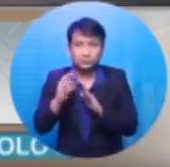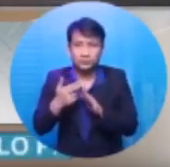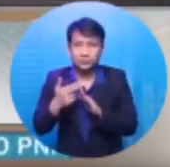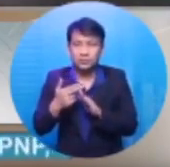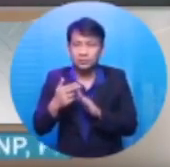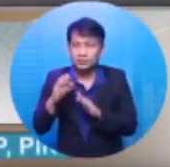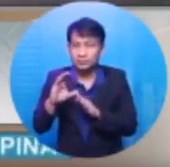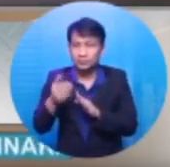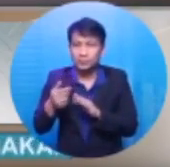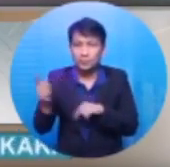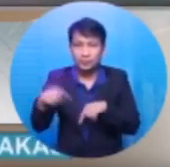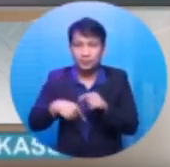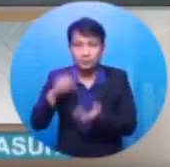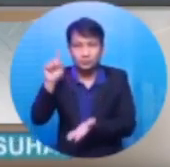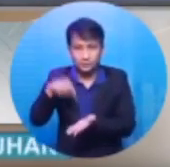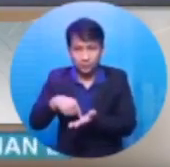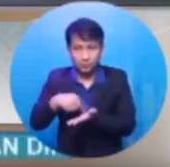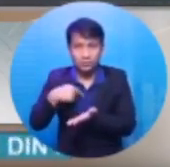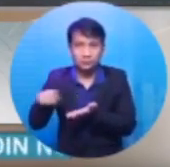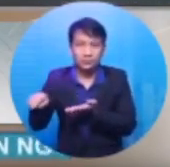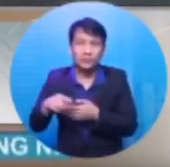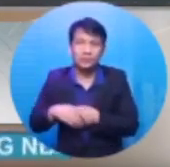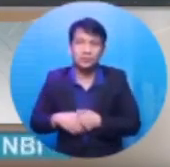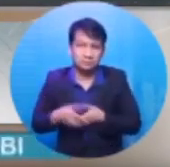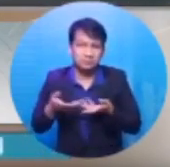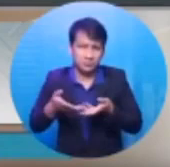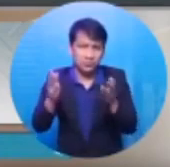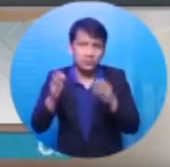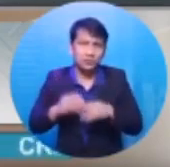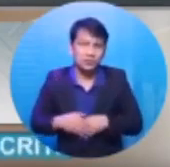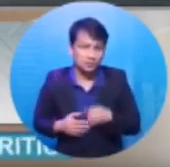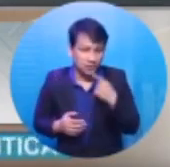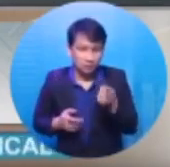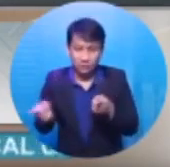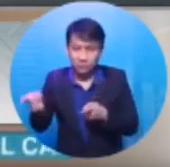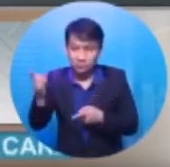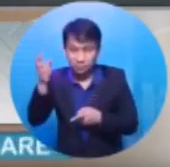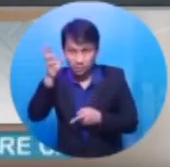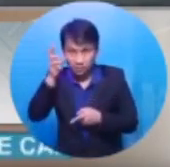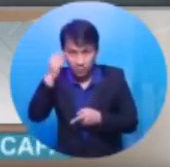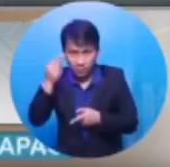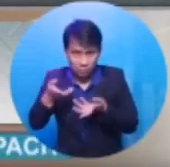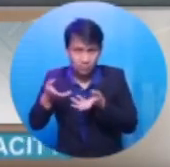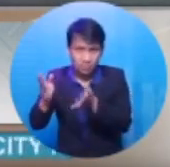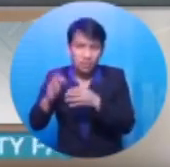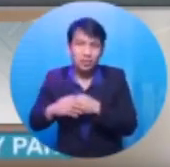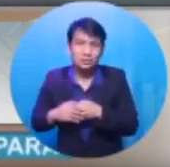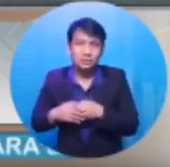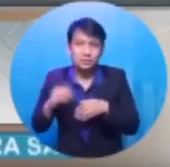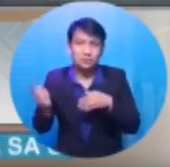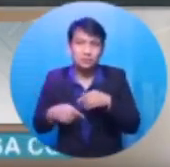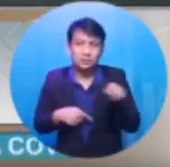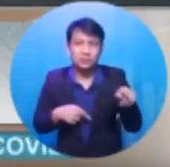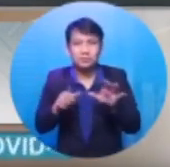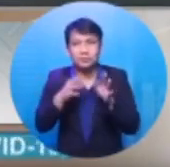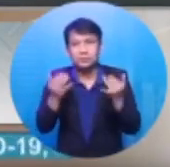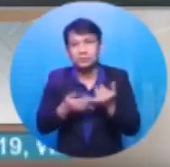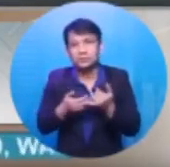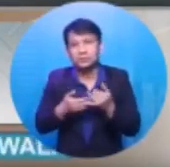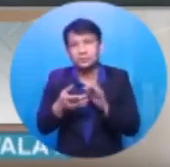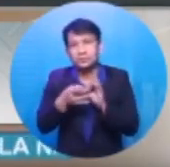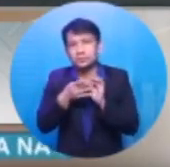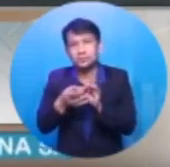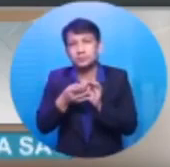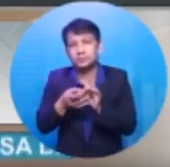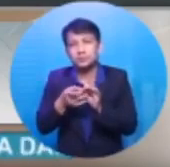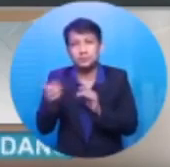May fine po yan, may 1,000. Oh, sige sir. Yes, sir. Multahan po, sa tulong po ninyo at ng barangay, coordination